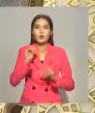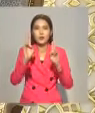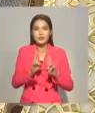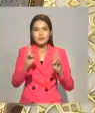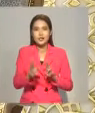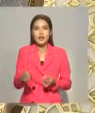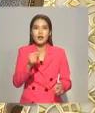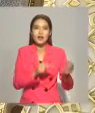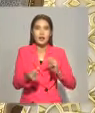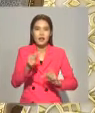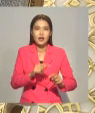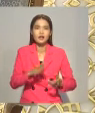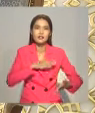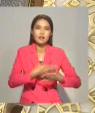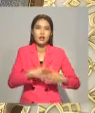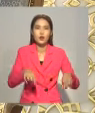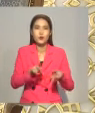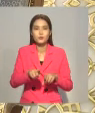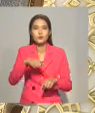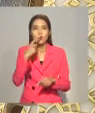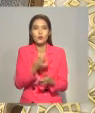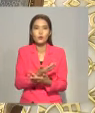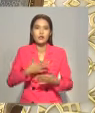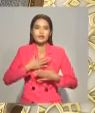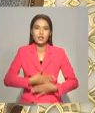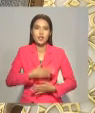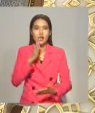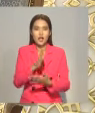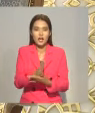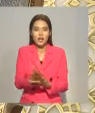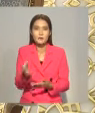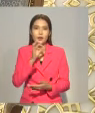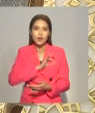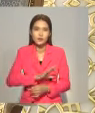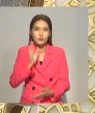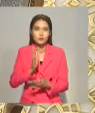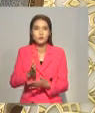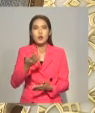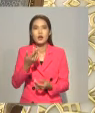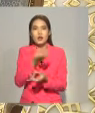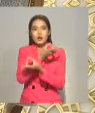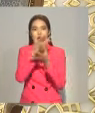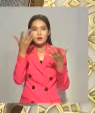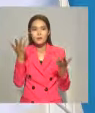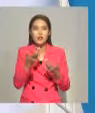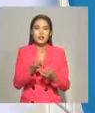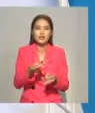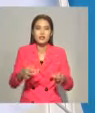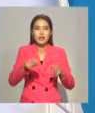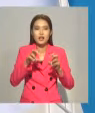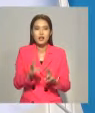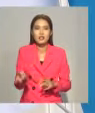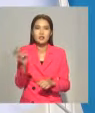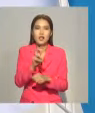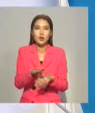серіктестік, одақтастық қарым-қатынас туралы айтуға толық негіз бар. Астанадағы тәжік мәдениеті күндерінің ашылуына сіздің арнайы келуіңіздің